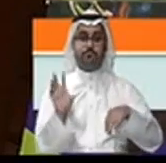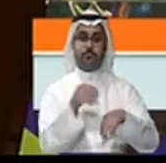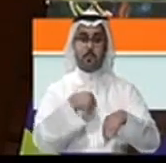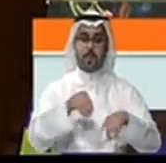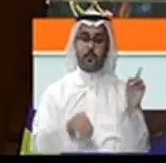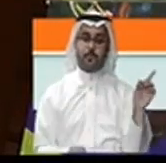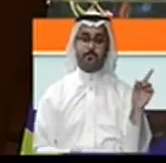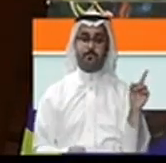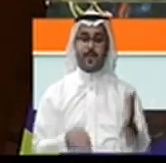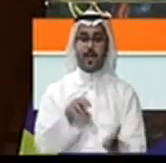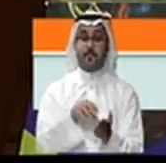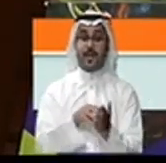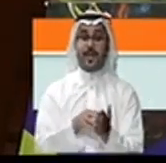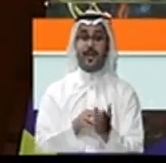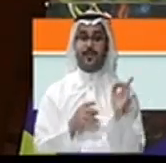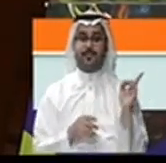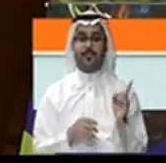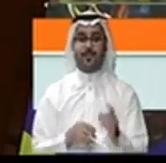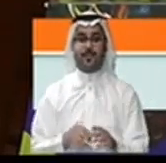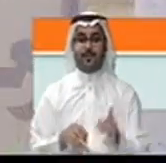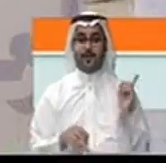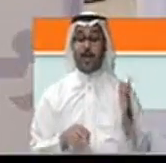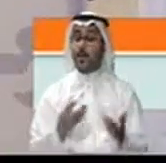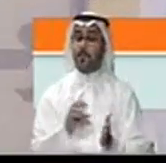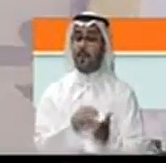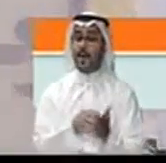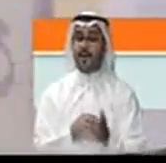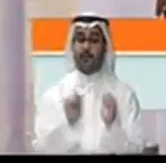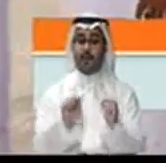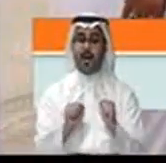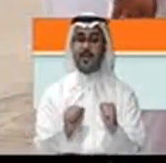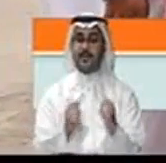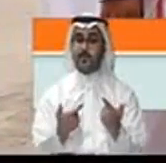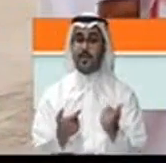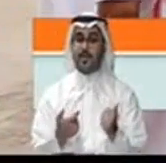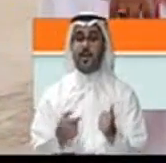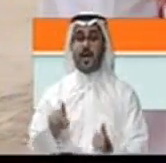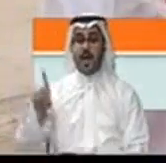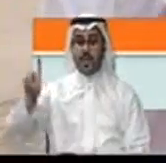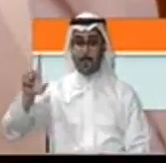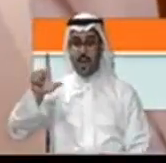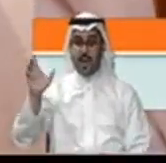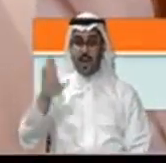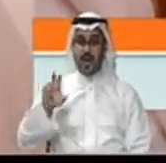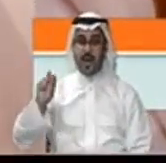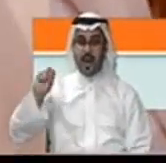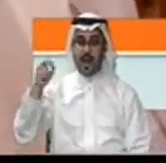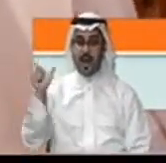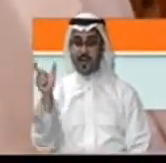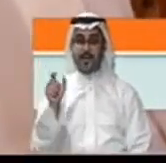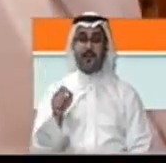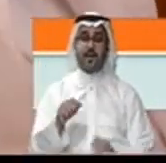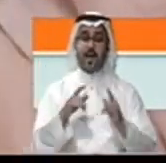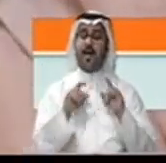أقيم مهرجان العنب التاسع الذي ينظمه مكتب وزارة البيئة والمياه والزراعة بمحافظة بلقر، وذلك بخيمة